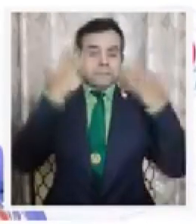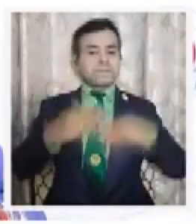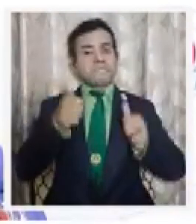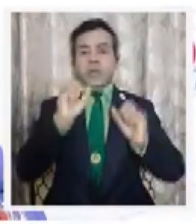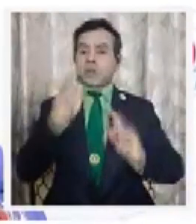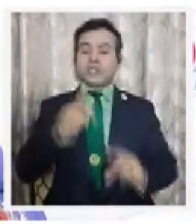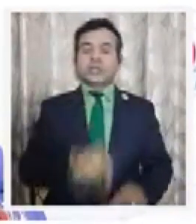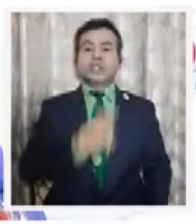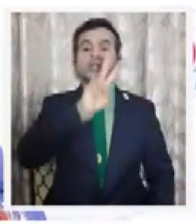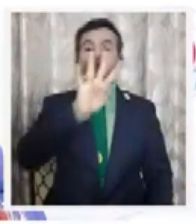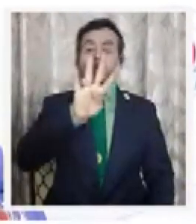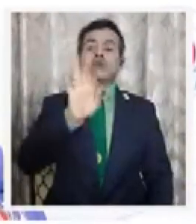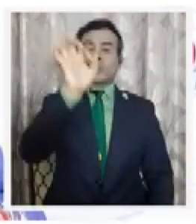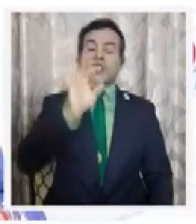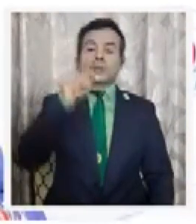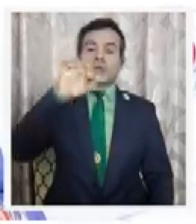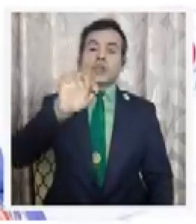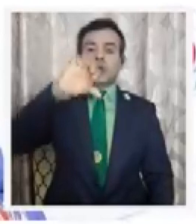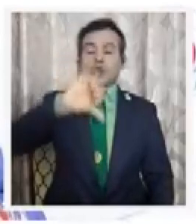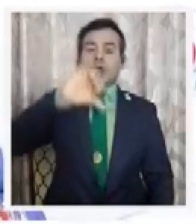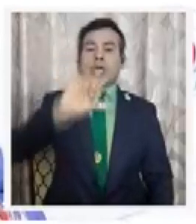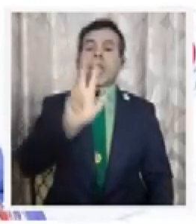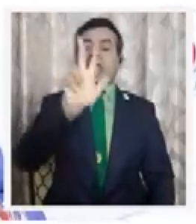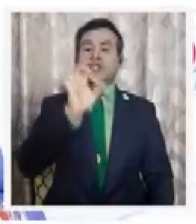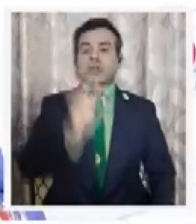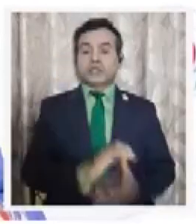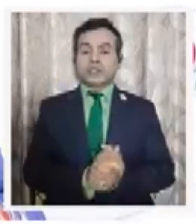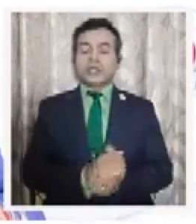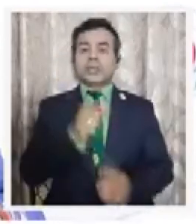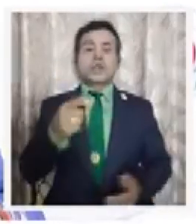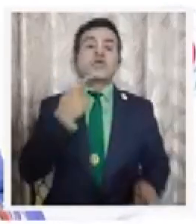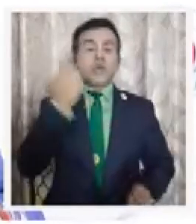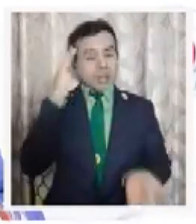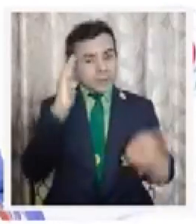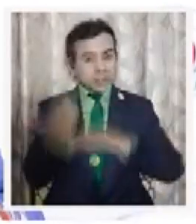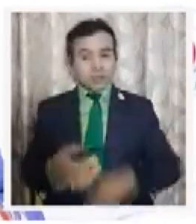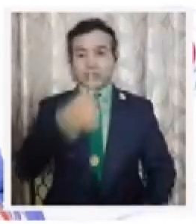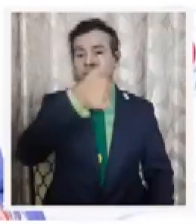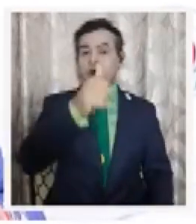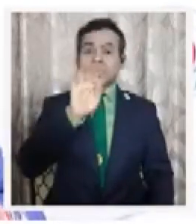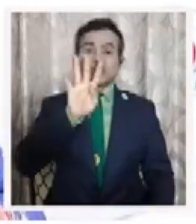হয়েছেন 59,624 জন। শনাক্ত বিবেচনায় সুস্থতার হার 40.98%।